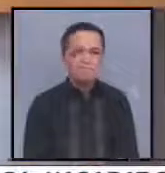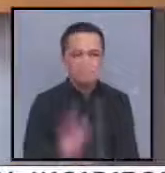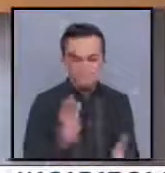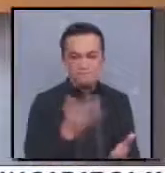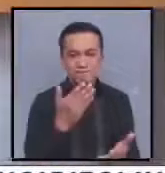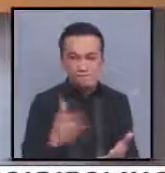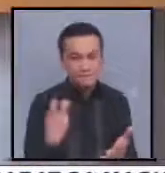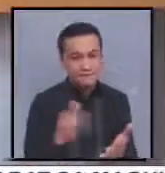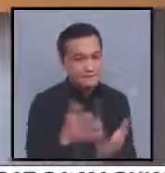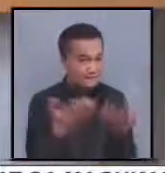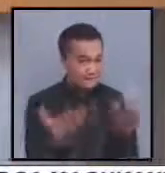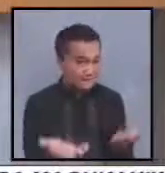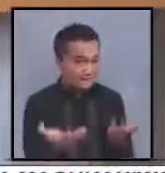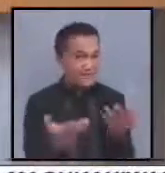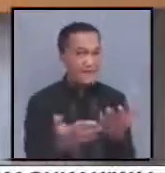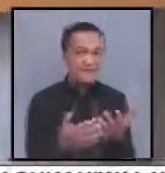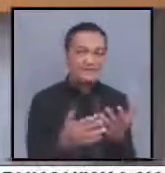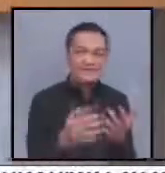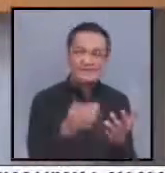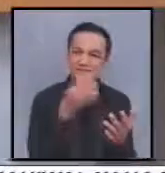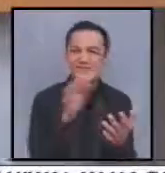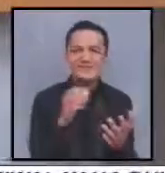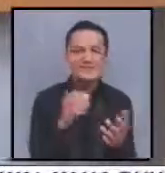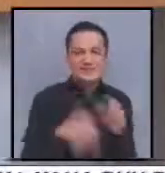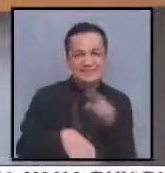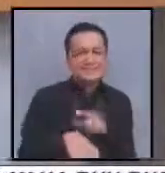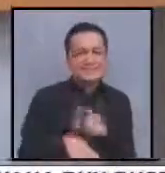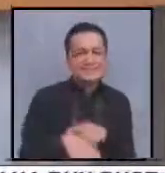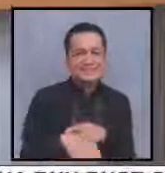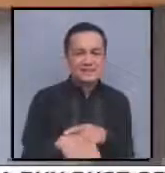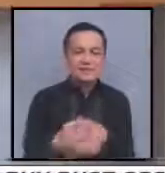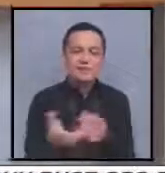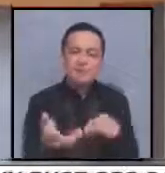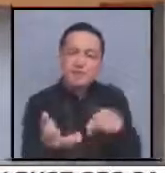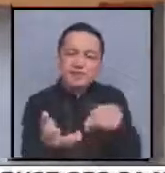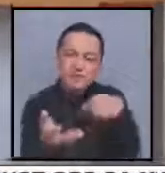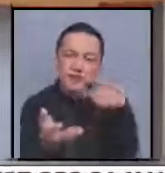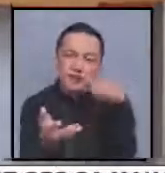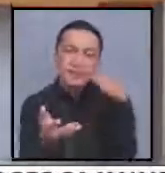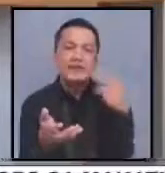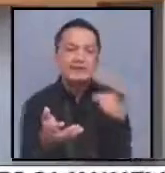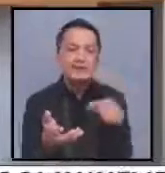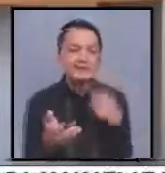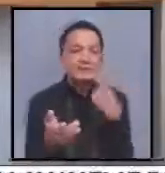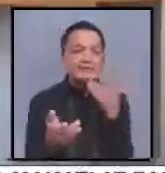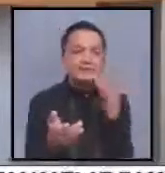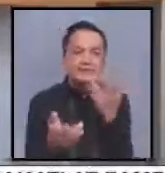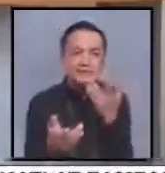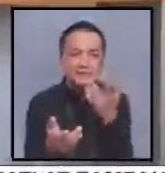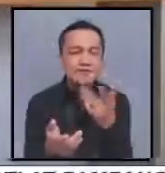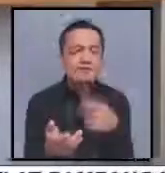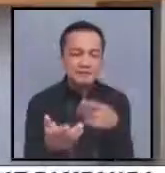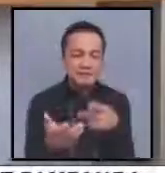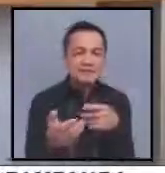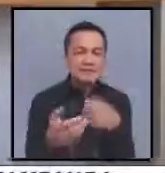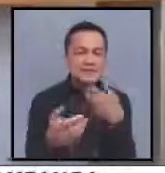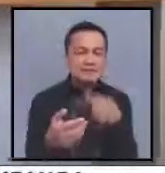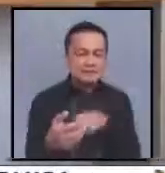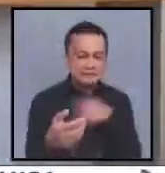Now it's my favorite time! It's tikiman time! Tikman na natin itong ating Chinese-style hot salad.